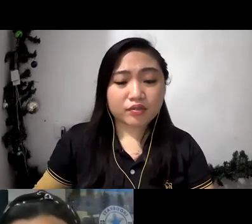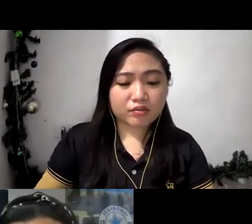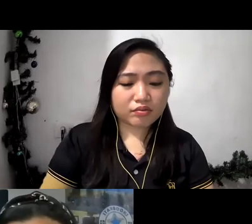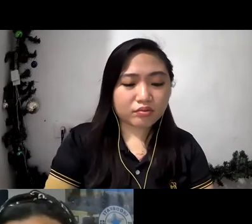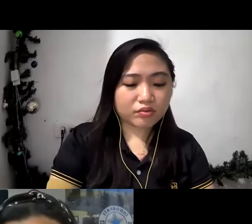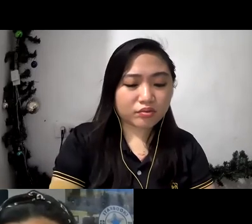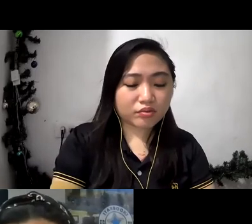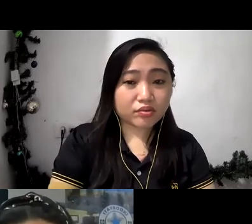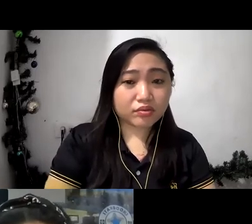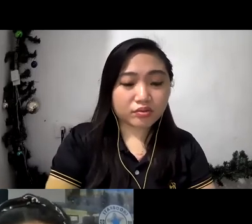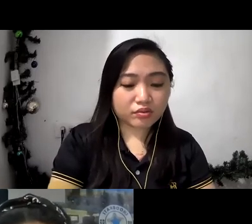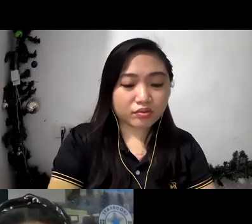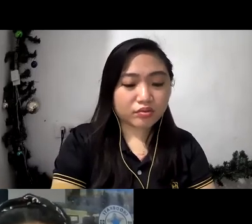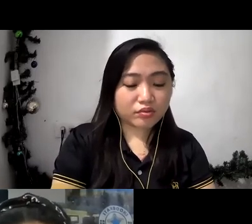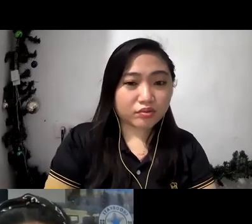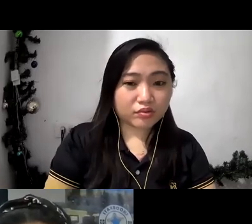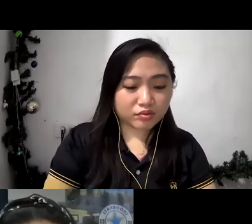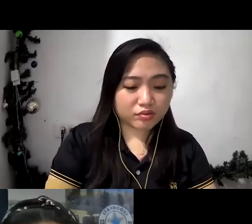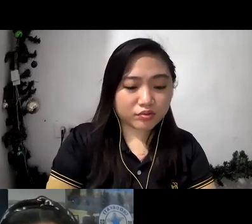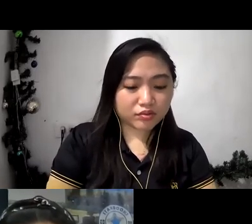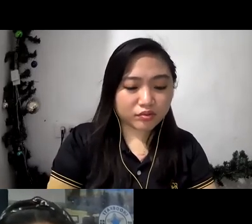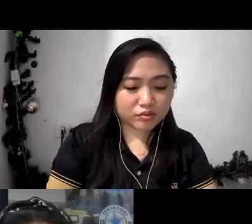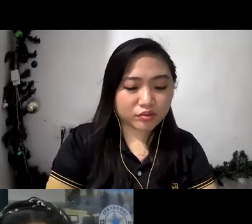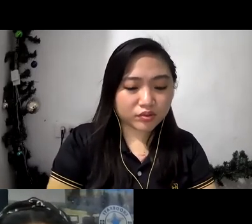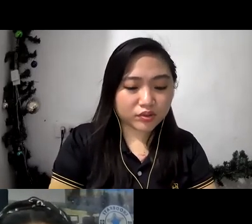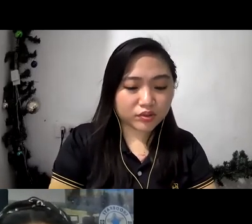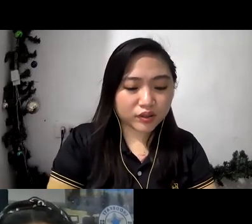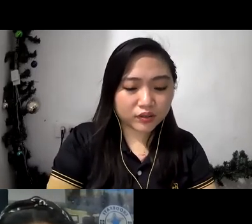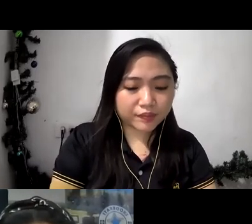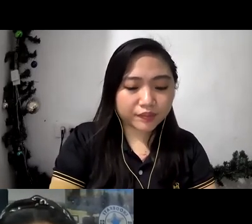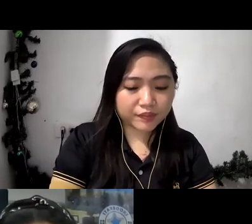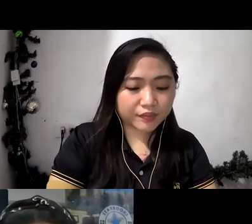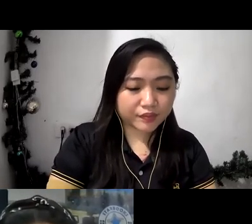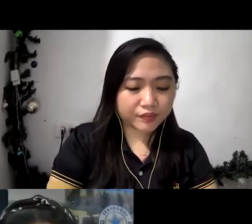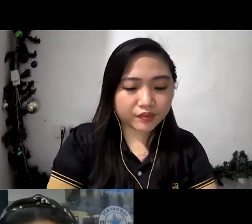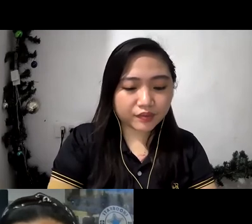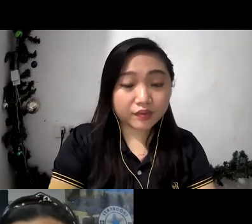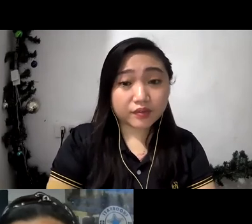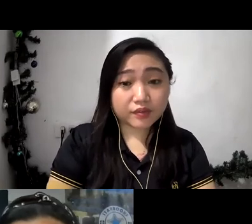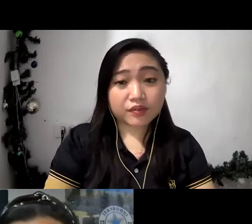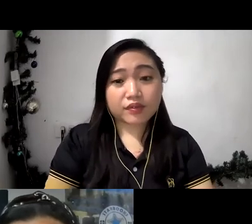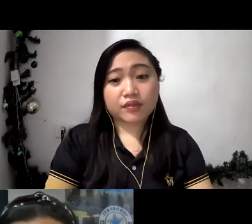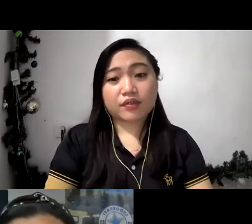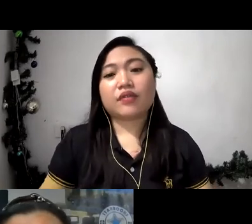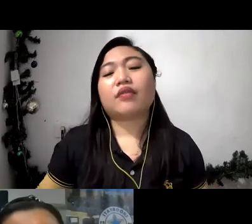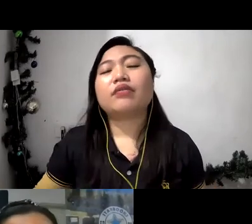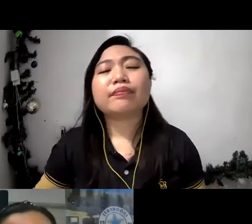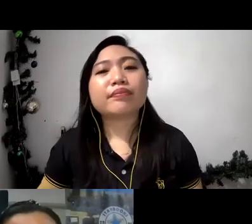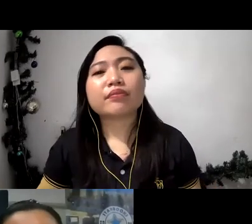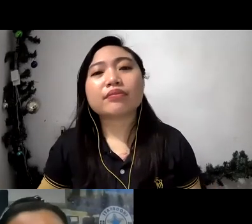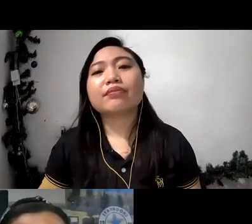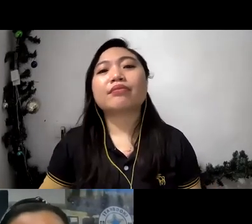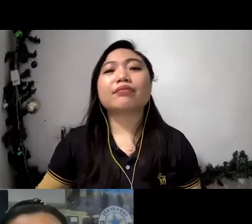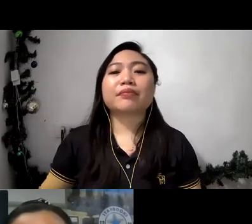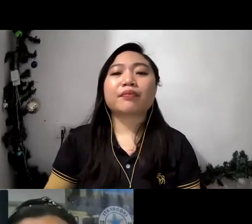Or minsan nga kahit Sabado at Linggo, nagtatrabaho ka pa, no? Wala na kayong ganun, no? Hindi na nare-respeto yung